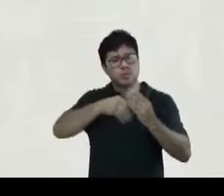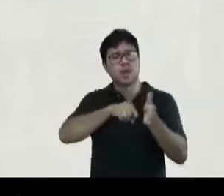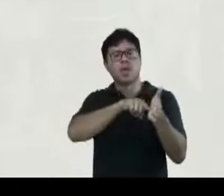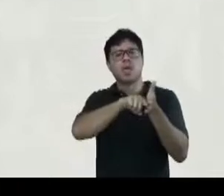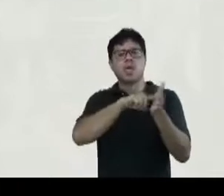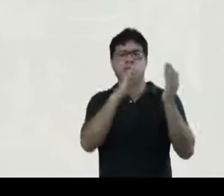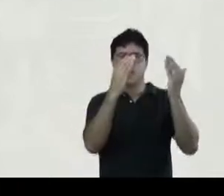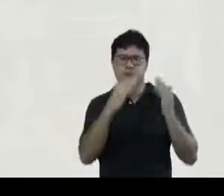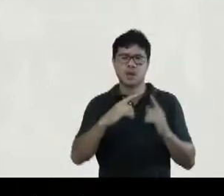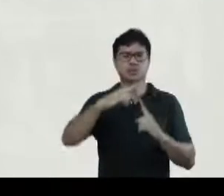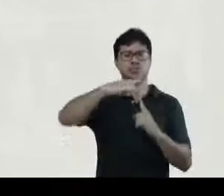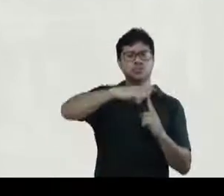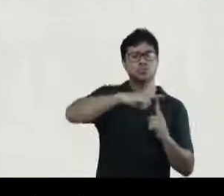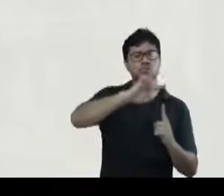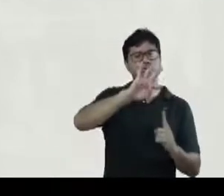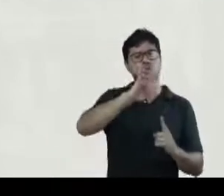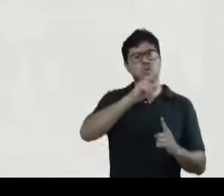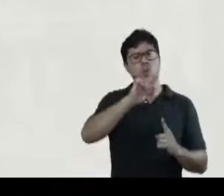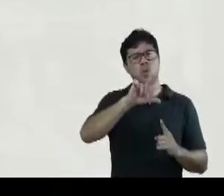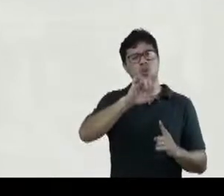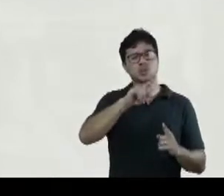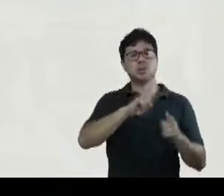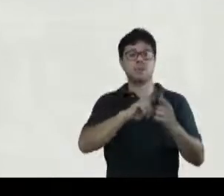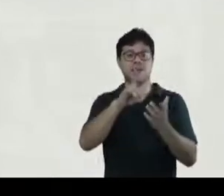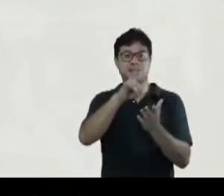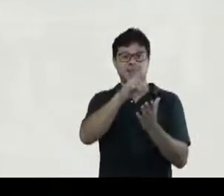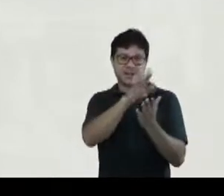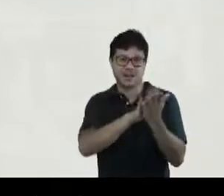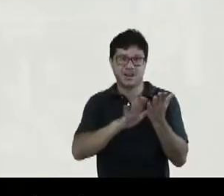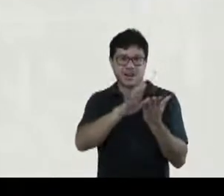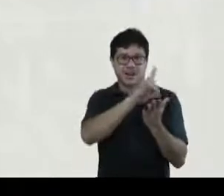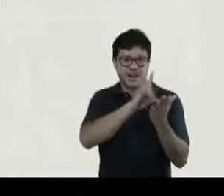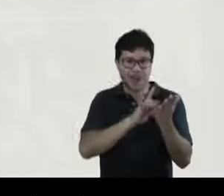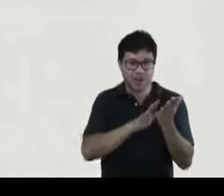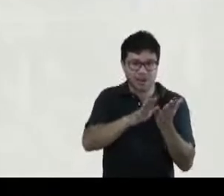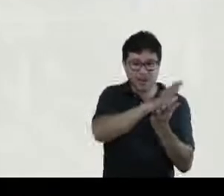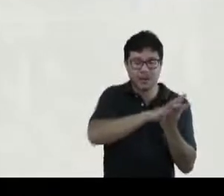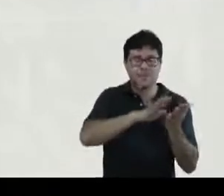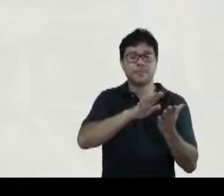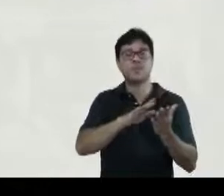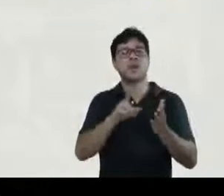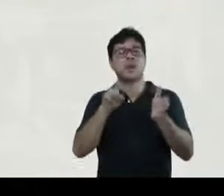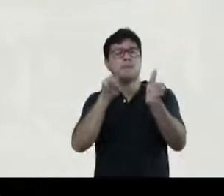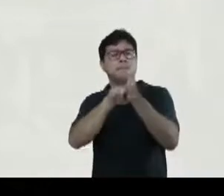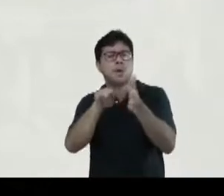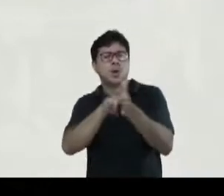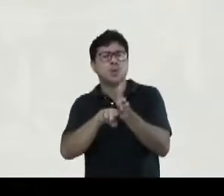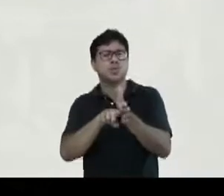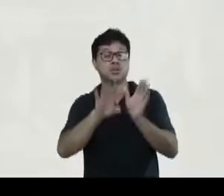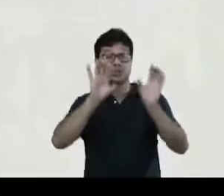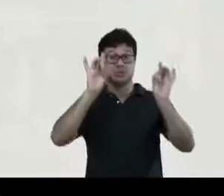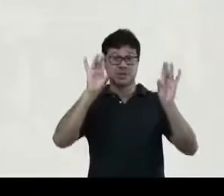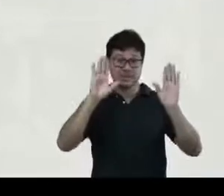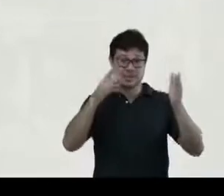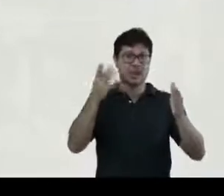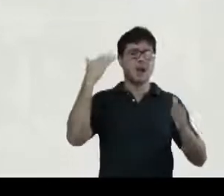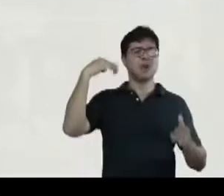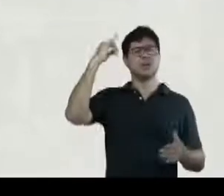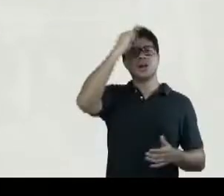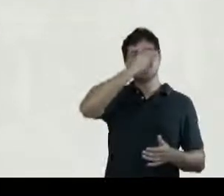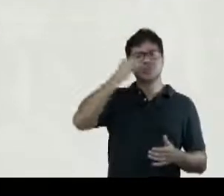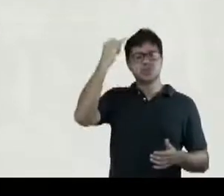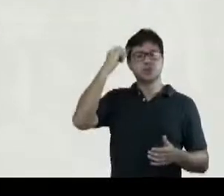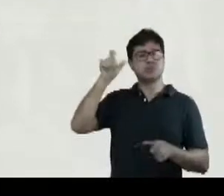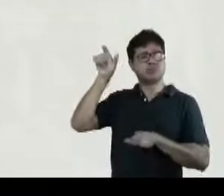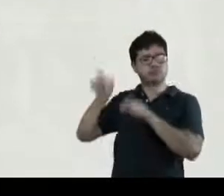Seite für Seite. Spezialistenfragen früherer Zeiten können neu gestellt und vielleicht mit maschineller Unterstützung